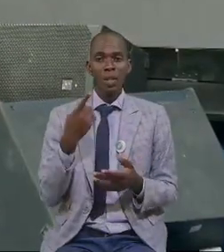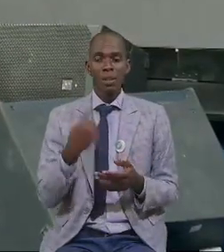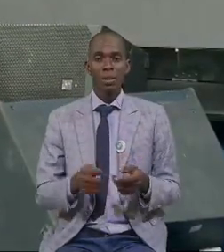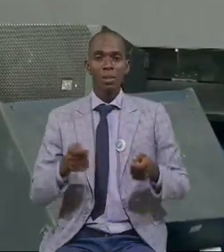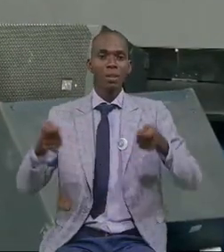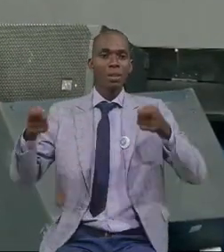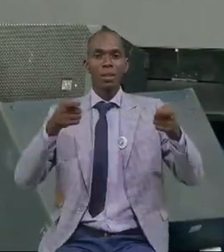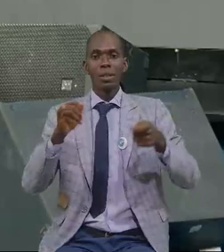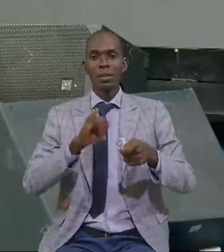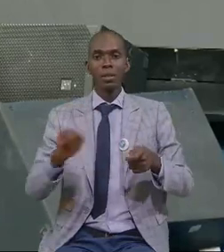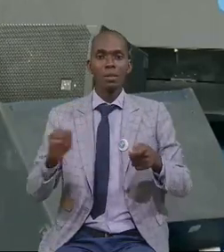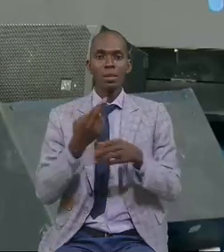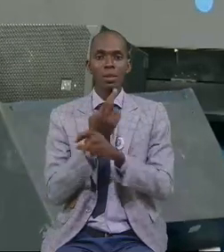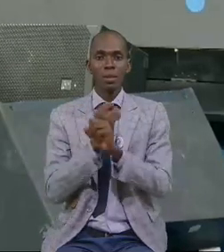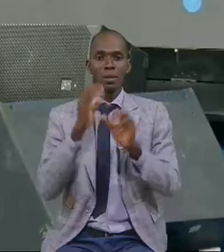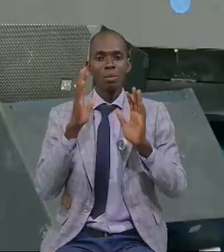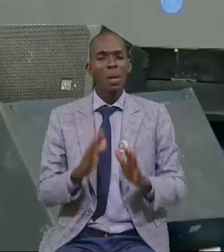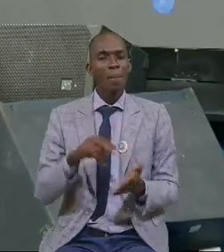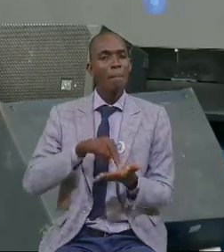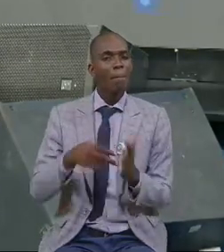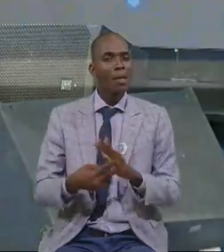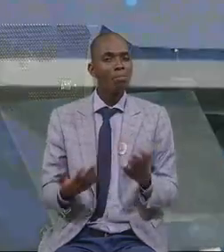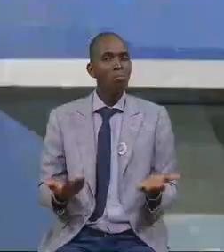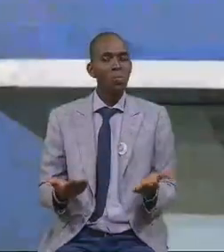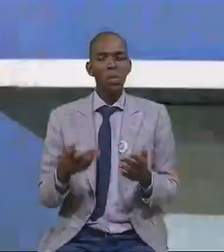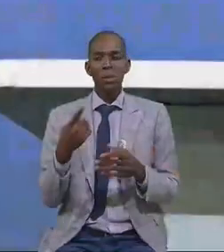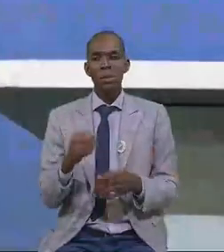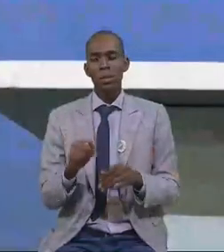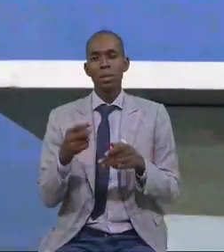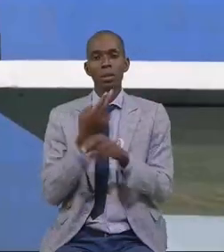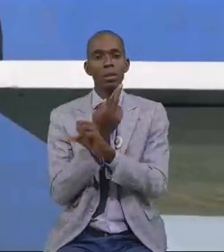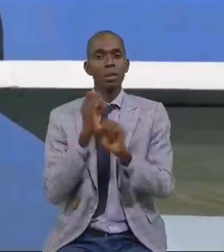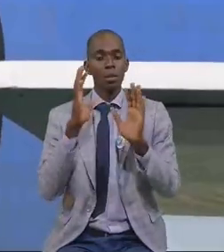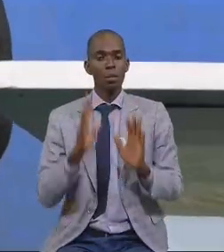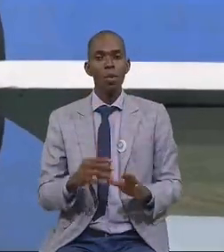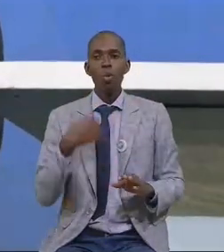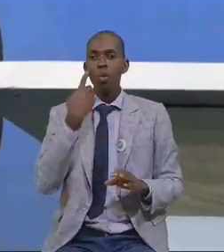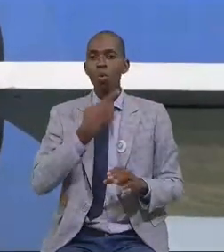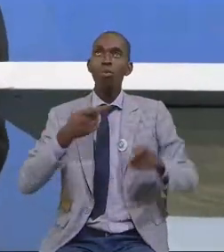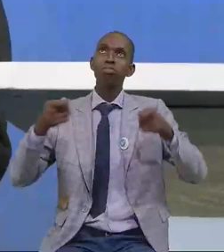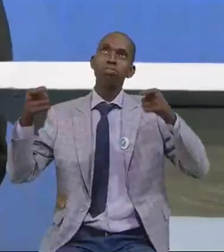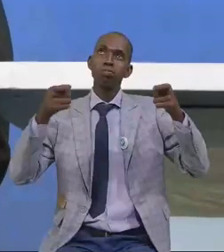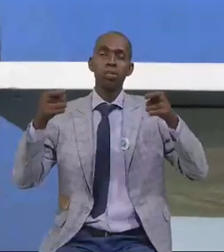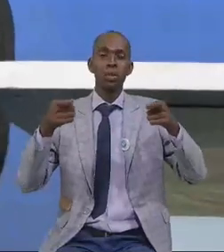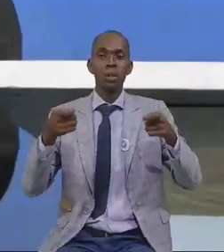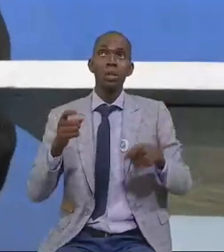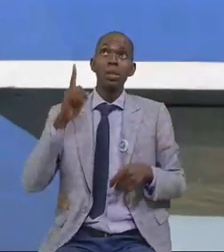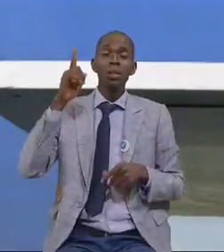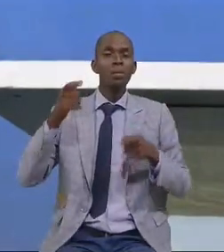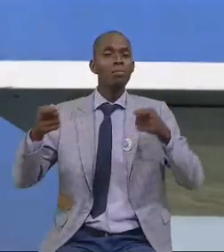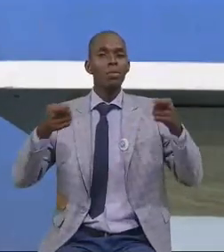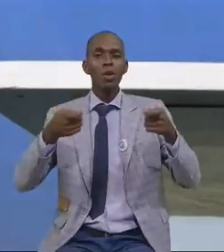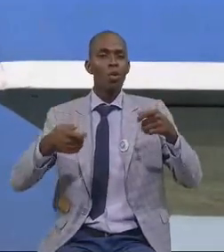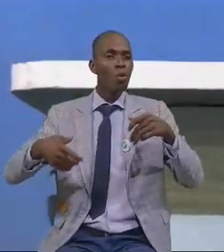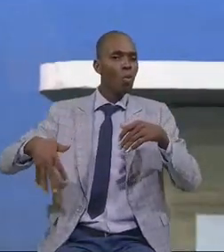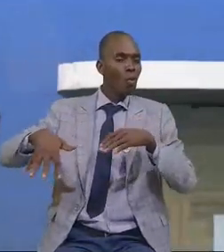le Rédempteur régnant, c'est-à-dire le Rédempteur qui règne. Il règne